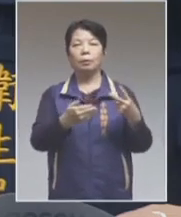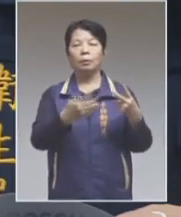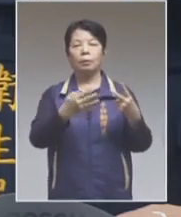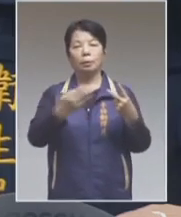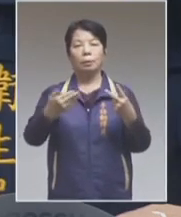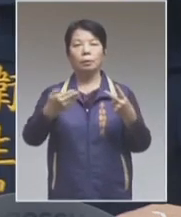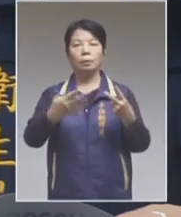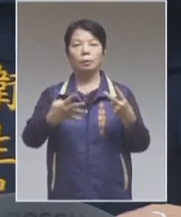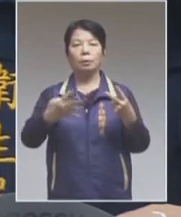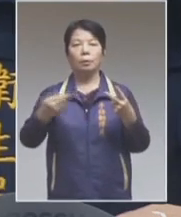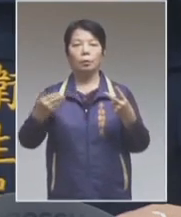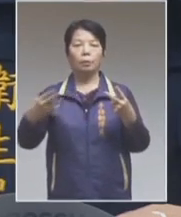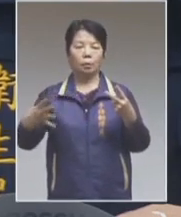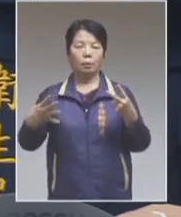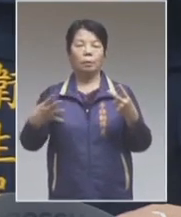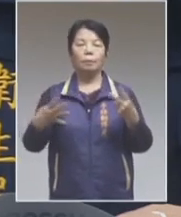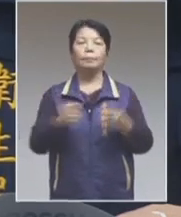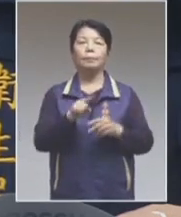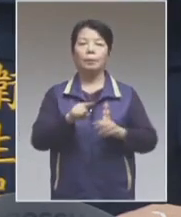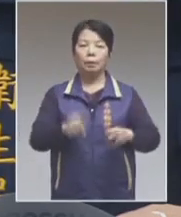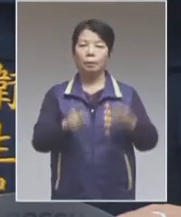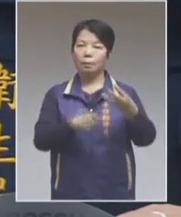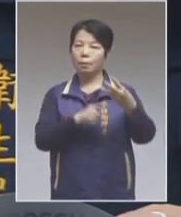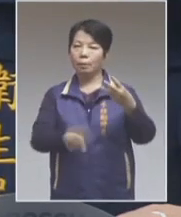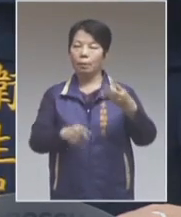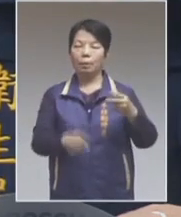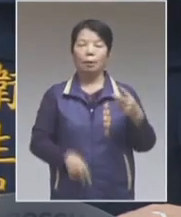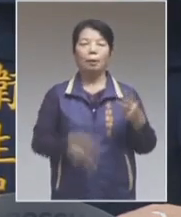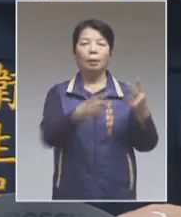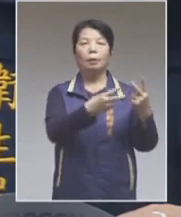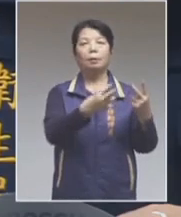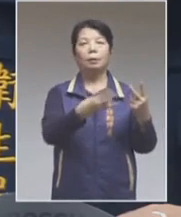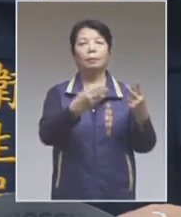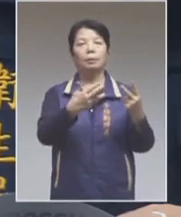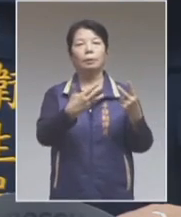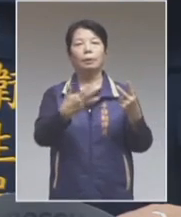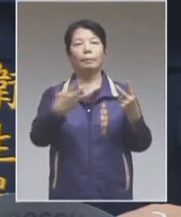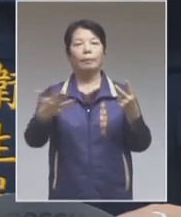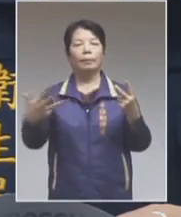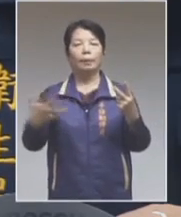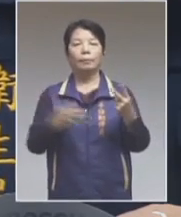位。那这三位基本上23388在